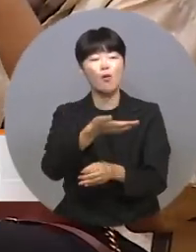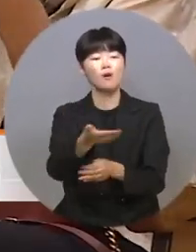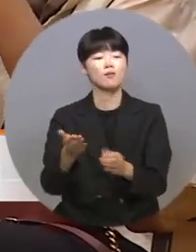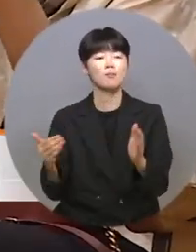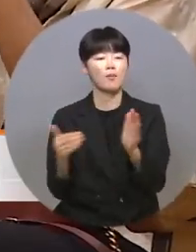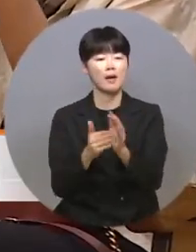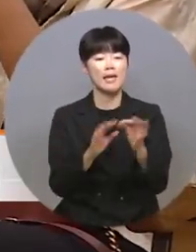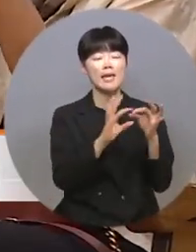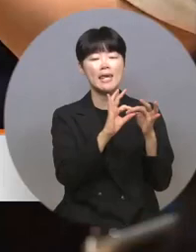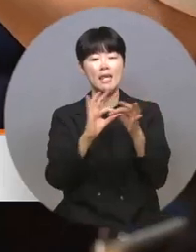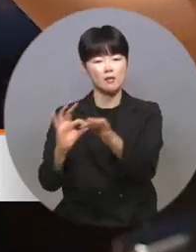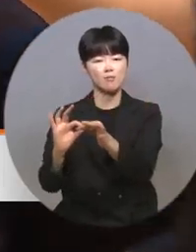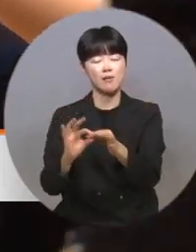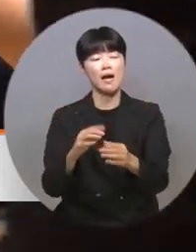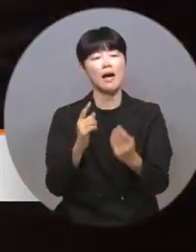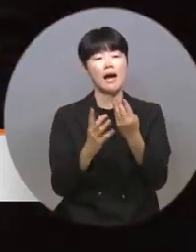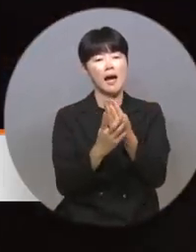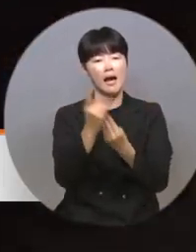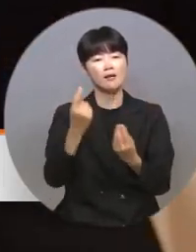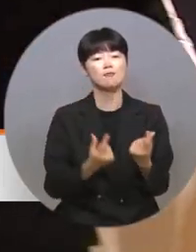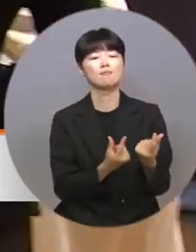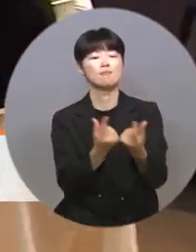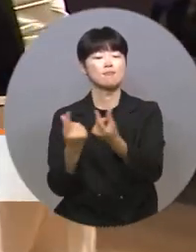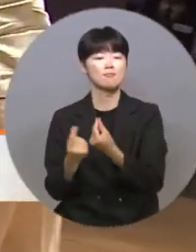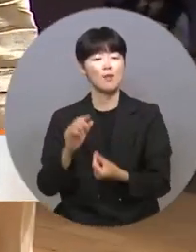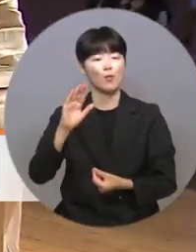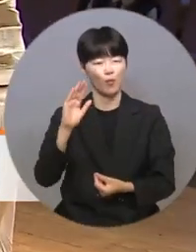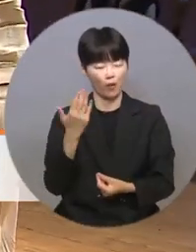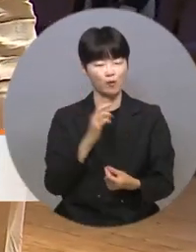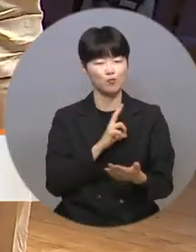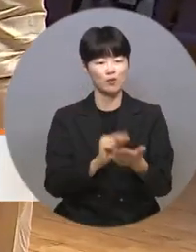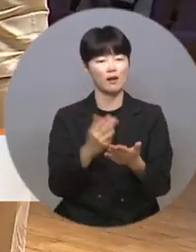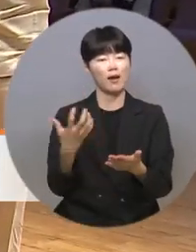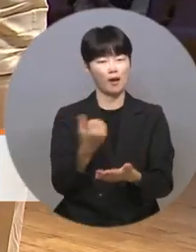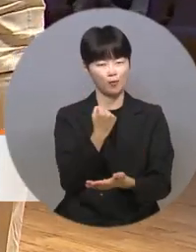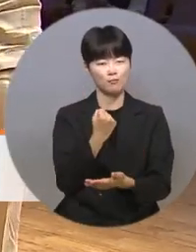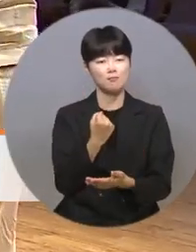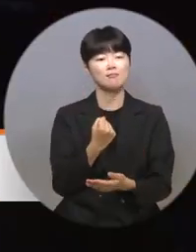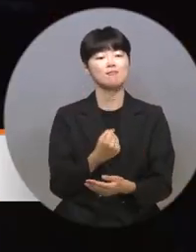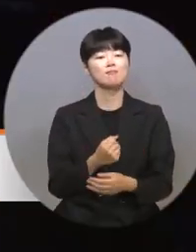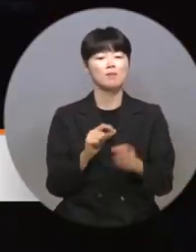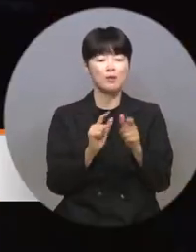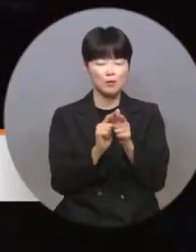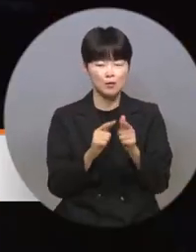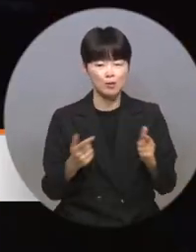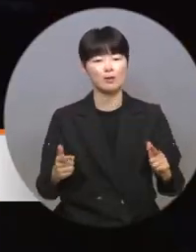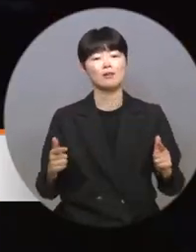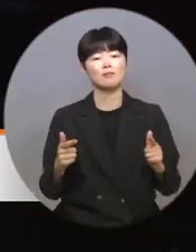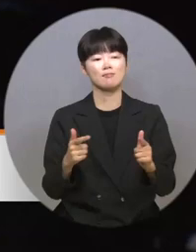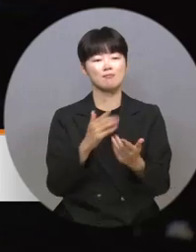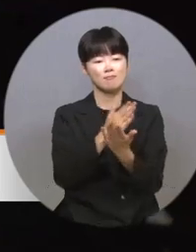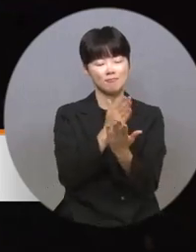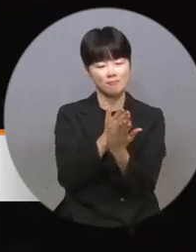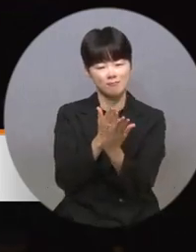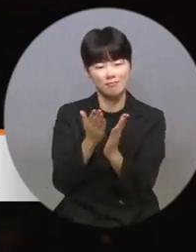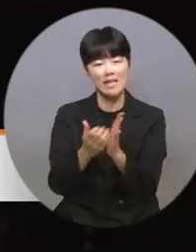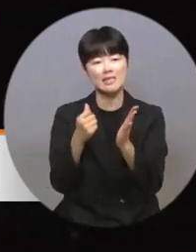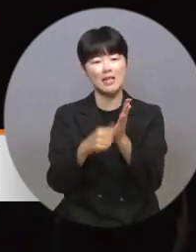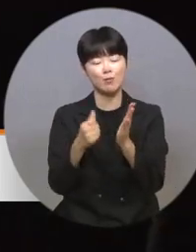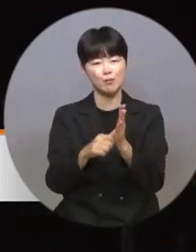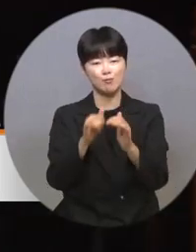장애와 관련한 주제에 대해 시와 산문, 독후감, 방송 소감문 등 여러 부문에서 우수한